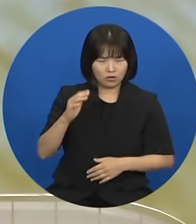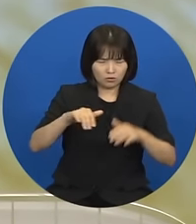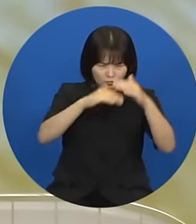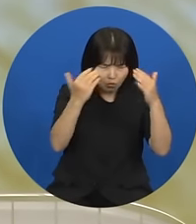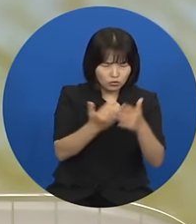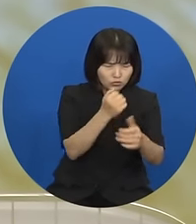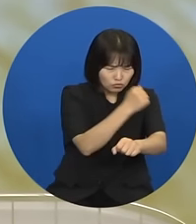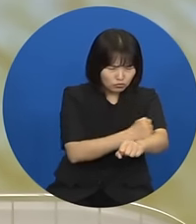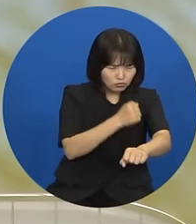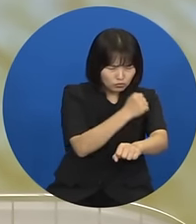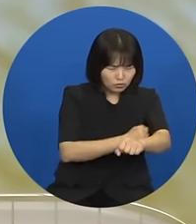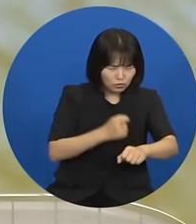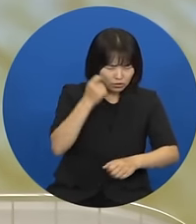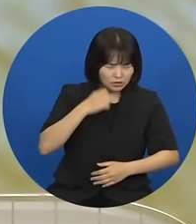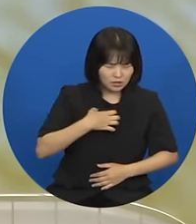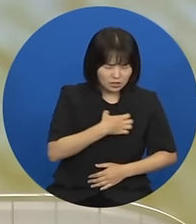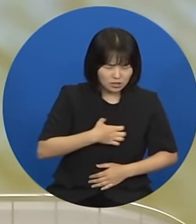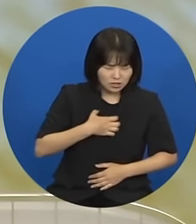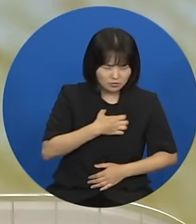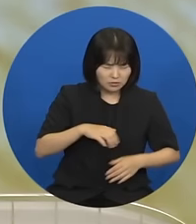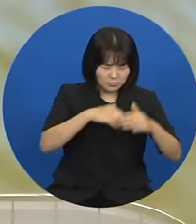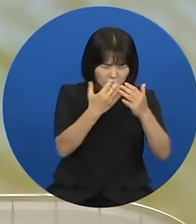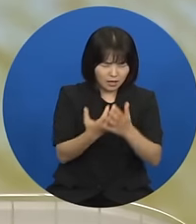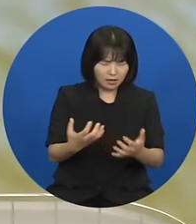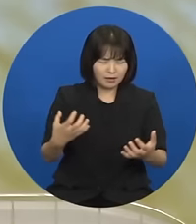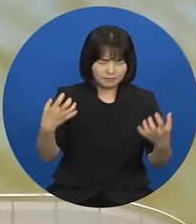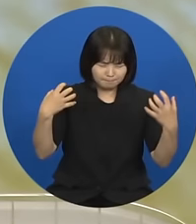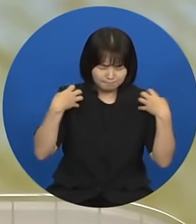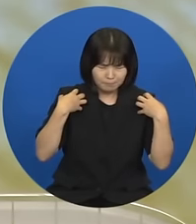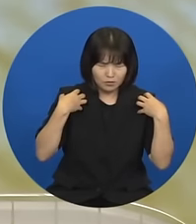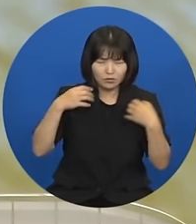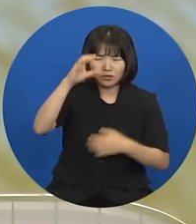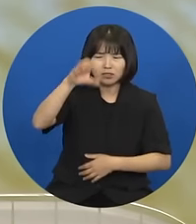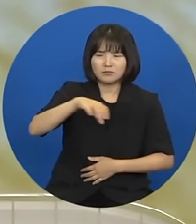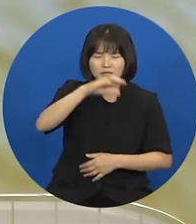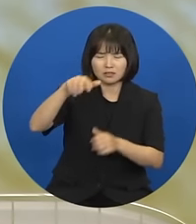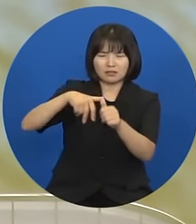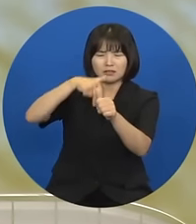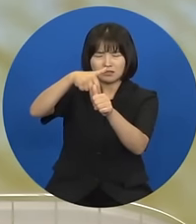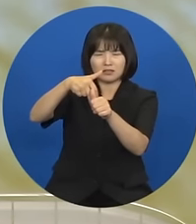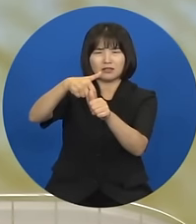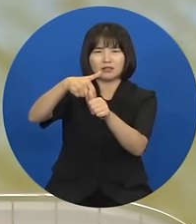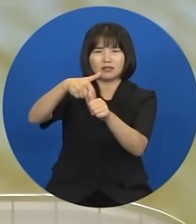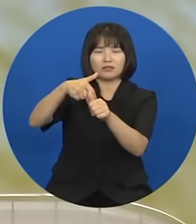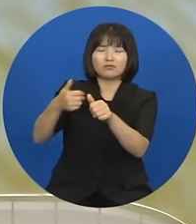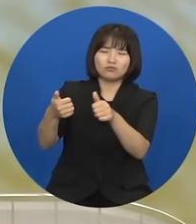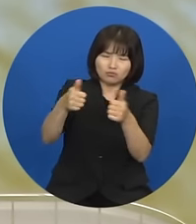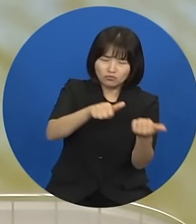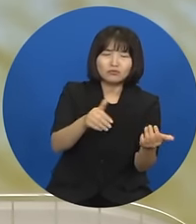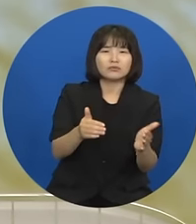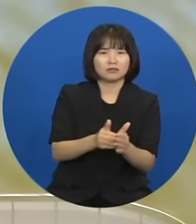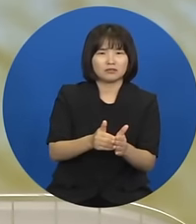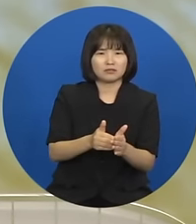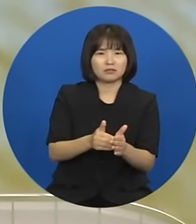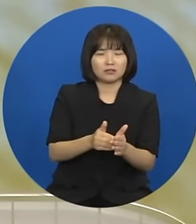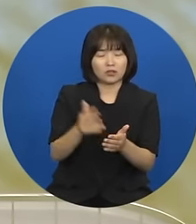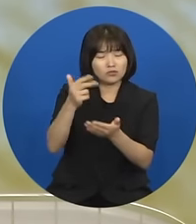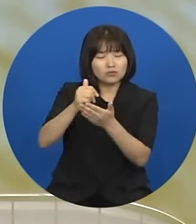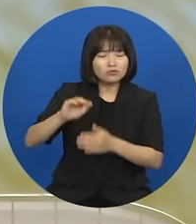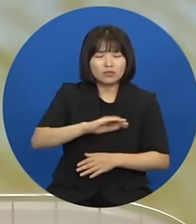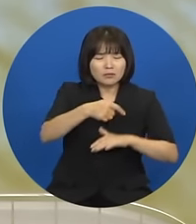수고와 슬픔과 눈물을 짊어지고 십자가에서 죽으셨습니다. 주님이 우리의 마음을